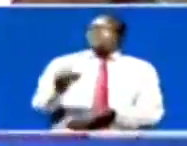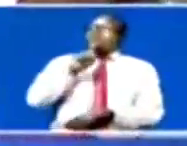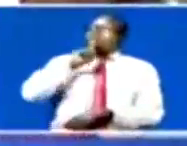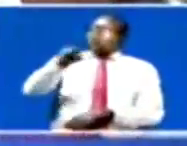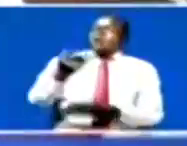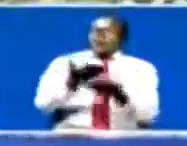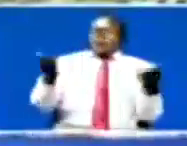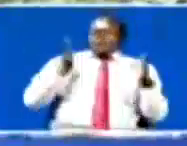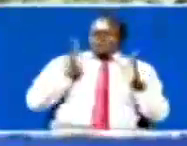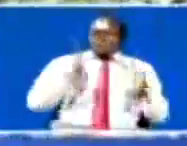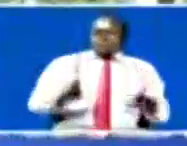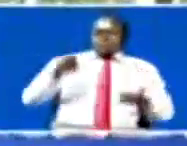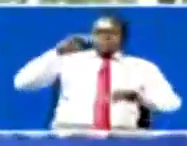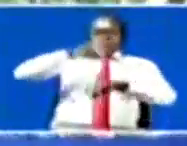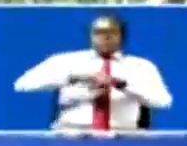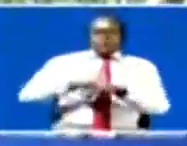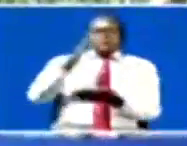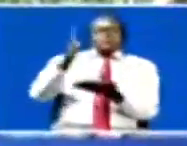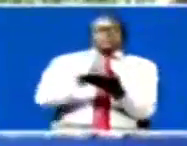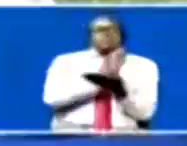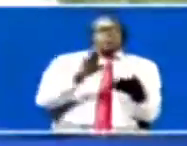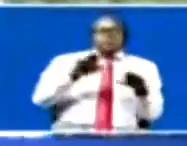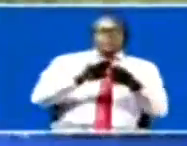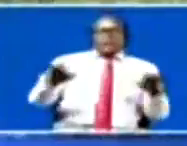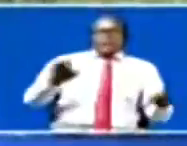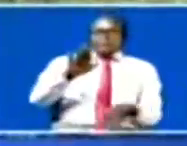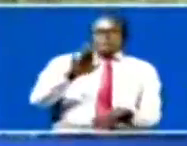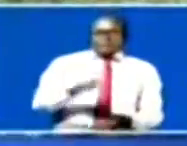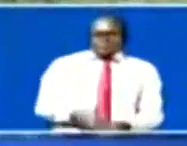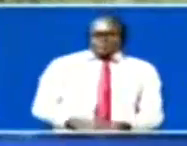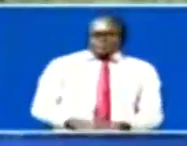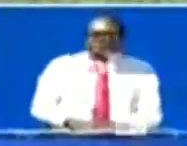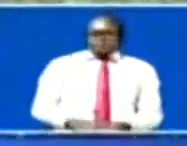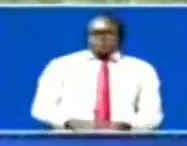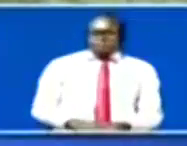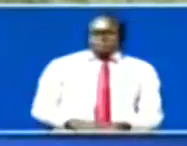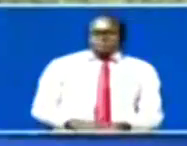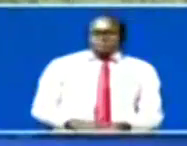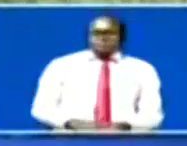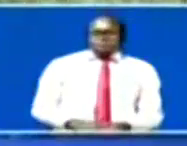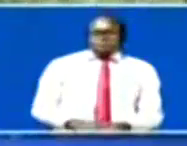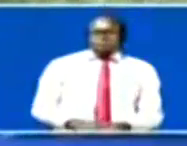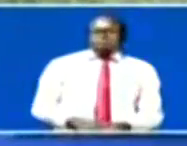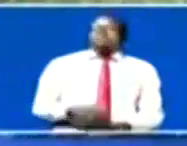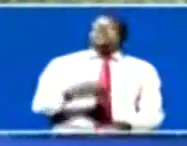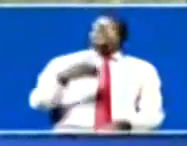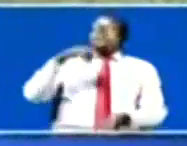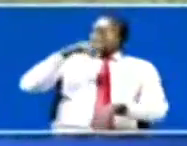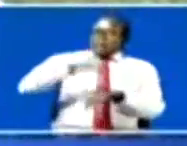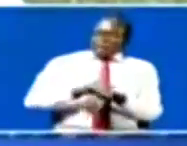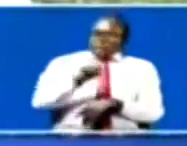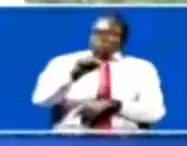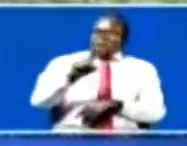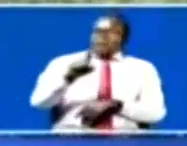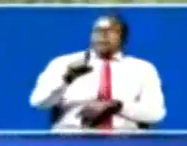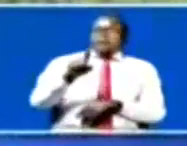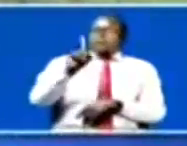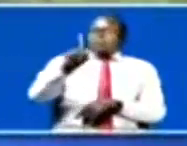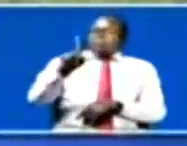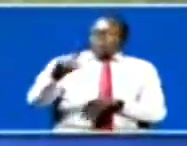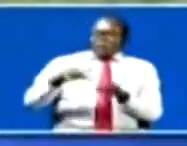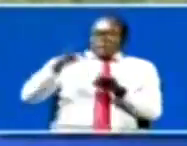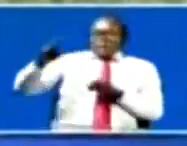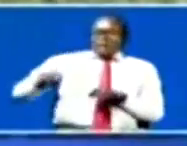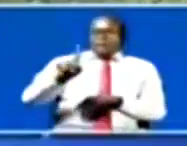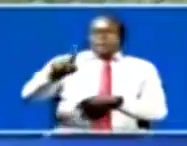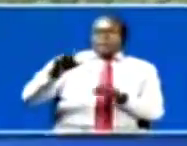akawaagiza kila mmoja achukue kipande chake cha ardhi. Hakikisheni kila mtu amechukua ekari moja moja. Ekari moja